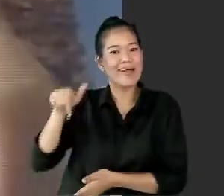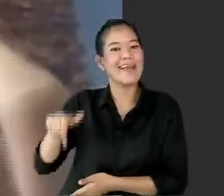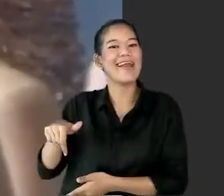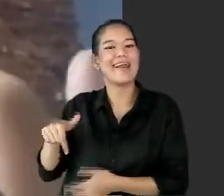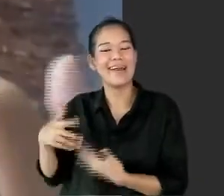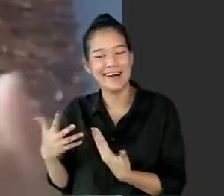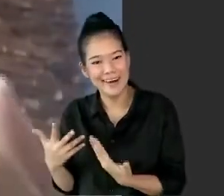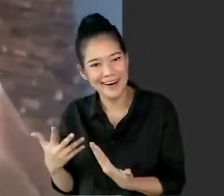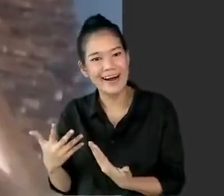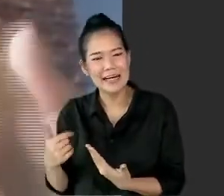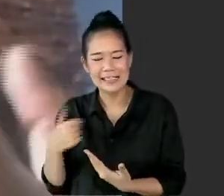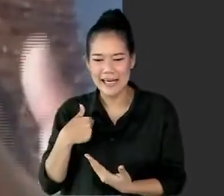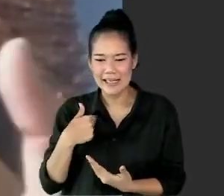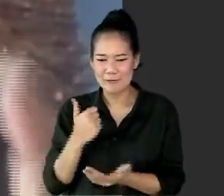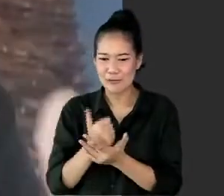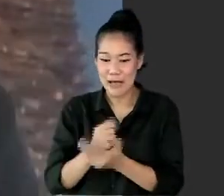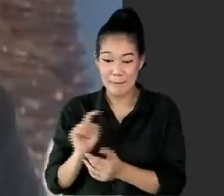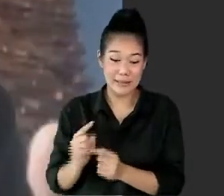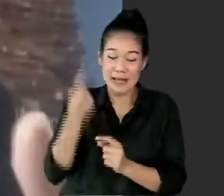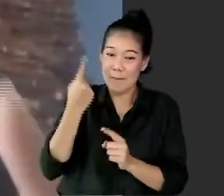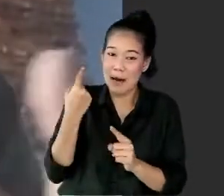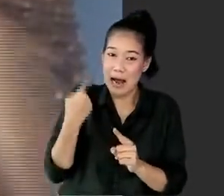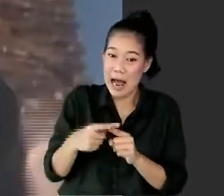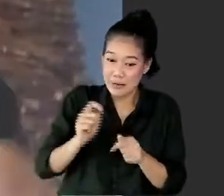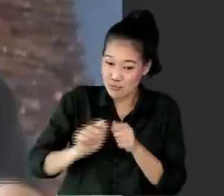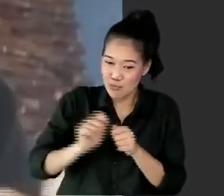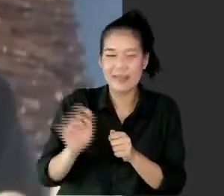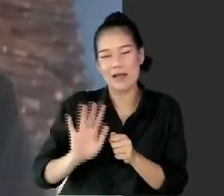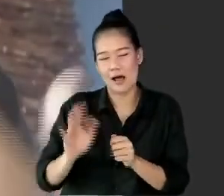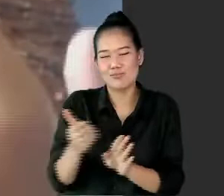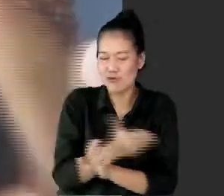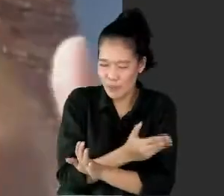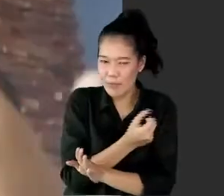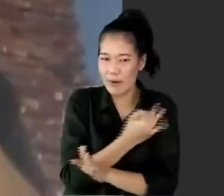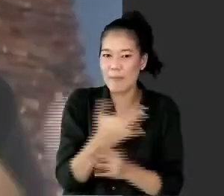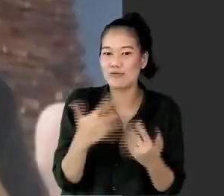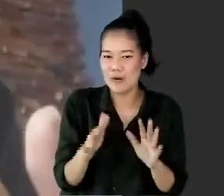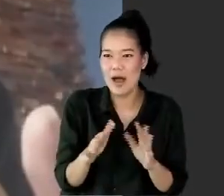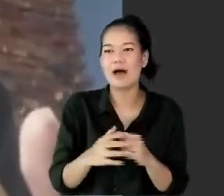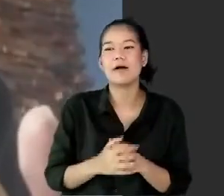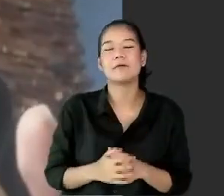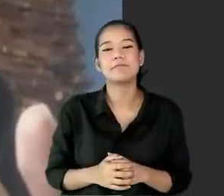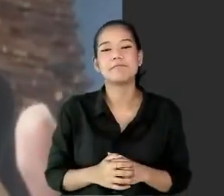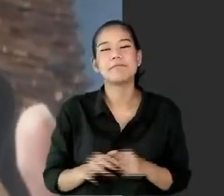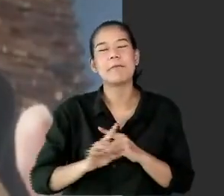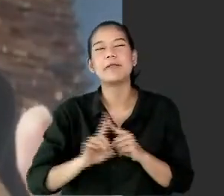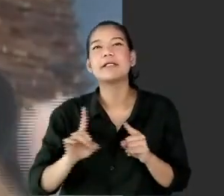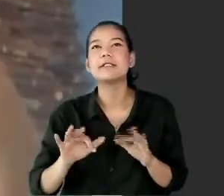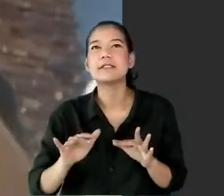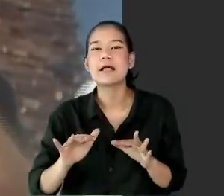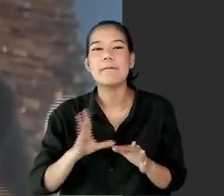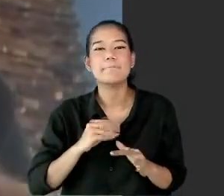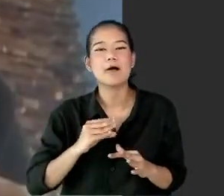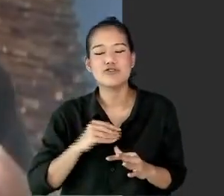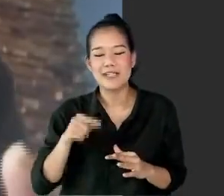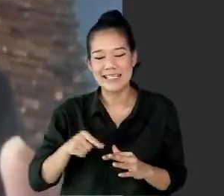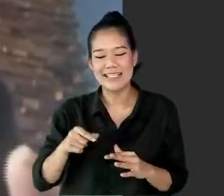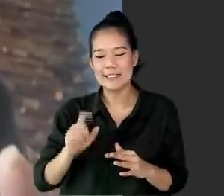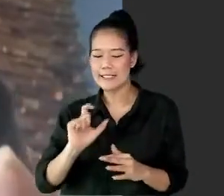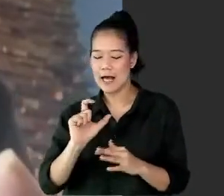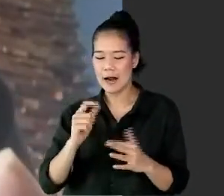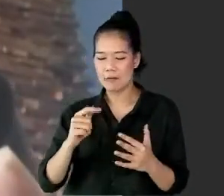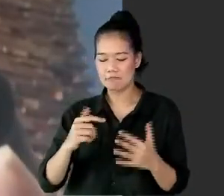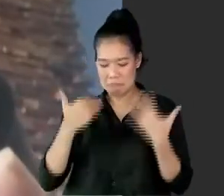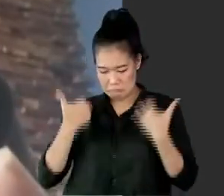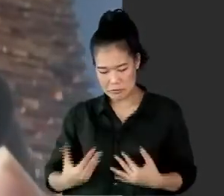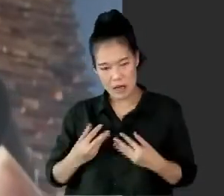ini, kalau saya sih sebenarnya ini bukan yang pertama bikinnya. Okay. Sudah beberapa, tapi senang aja maksudnya ya ini sumbangsih kita aja